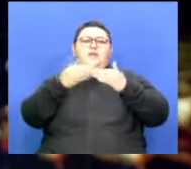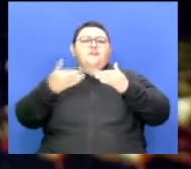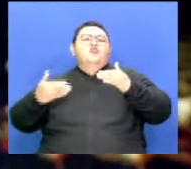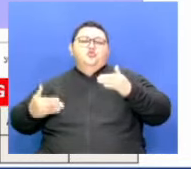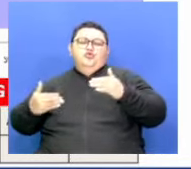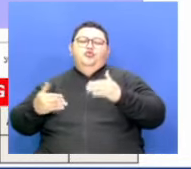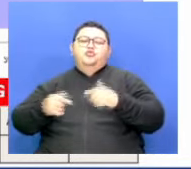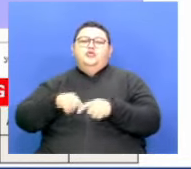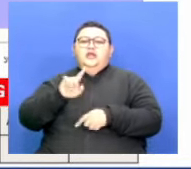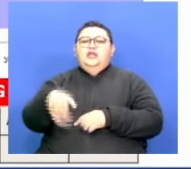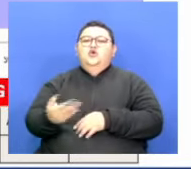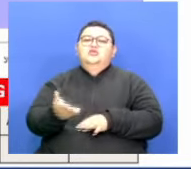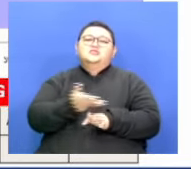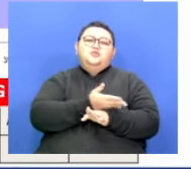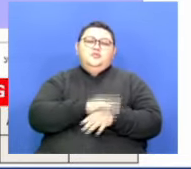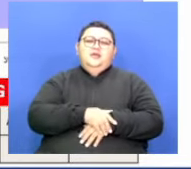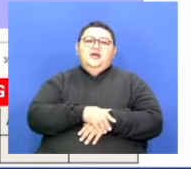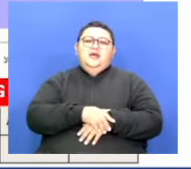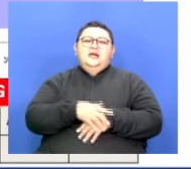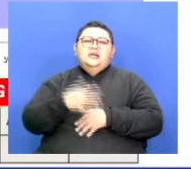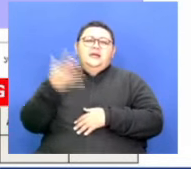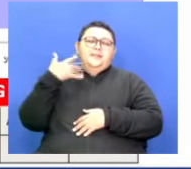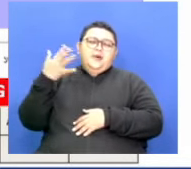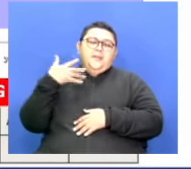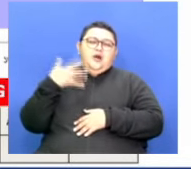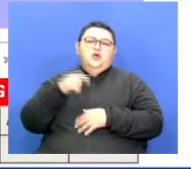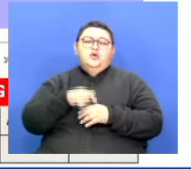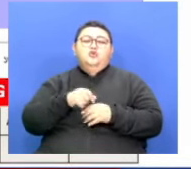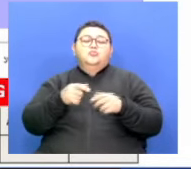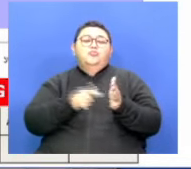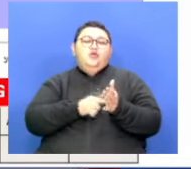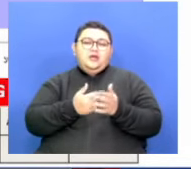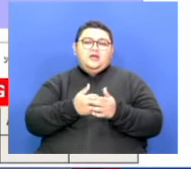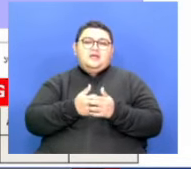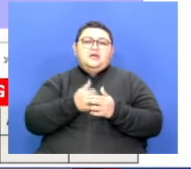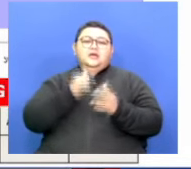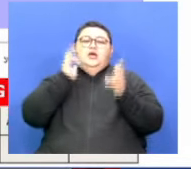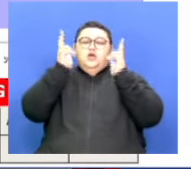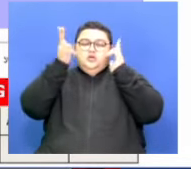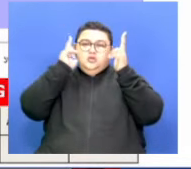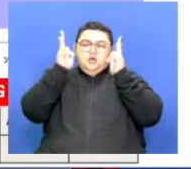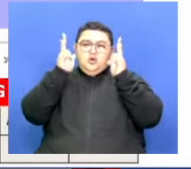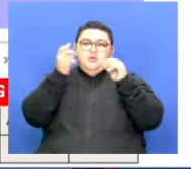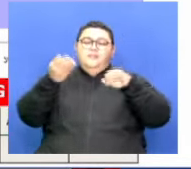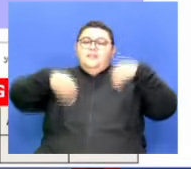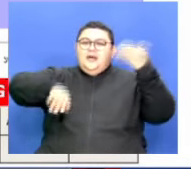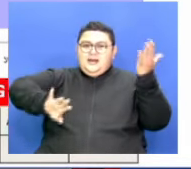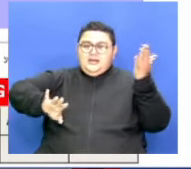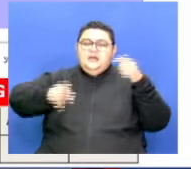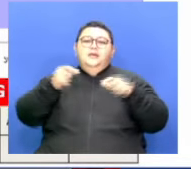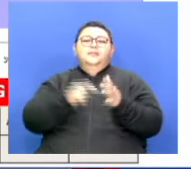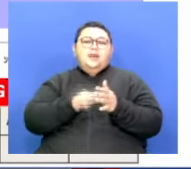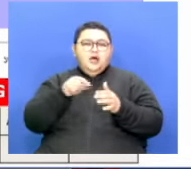sebelumnya sejumlah wilayah yang dilanda kemarau diawali dari wilayah Nusa Tenggara Timur Bali hingga wilayah